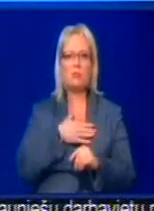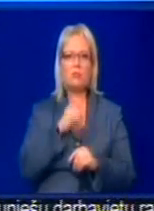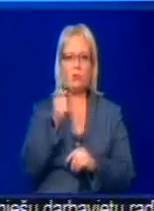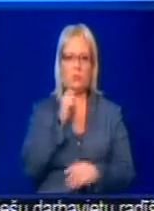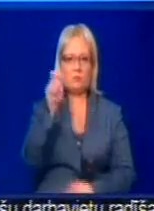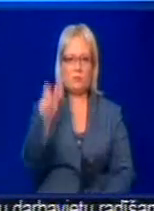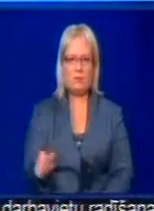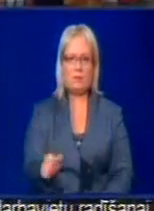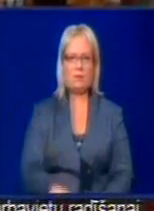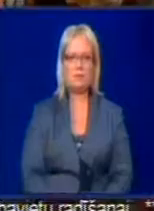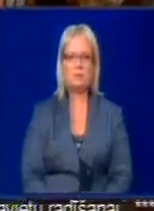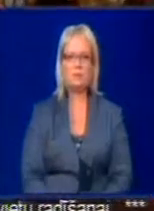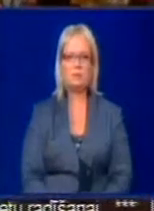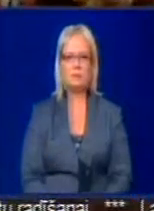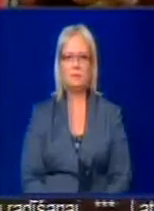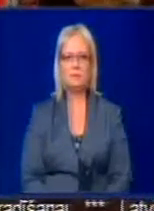Čunka.